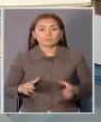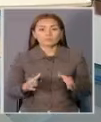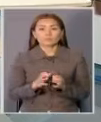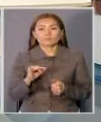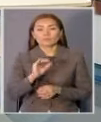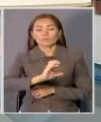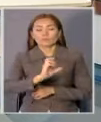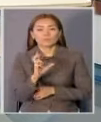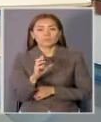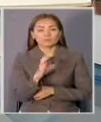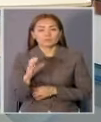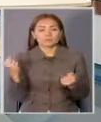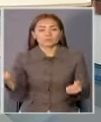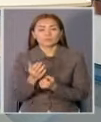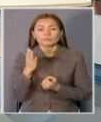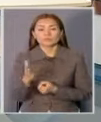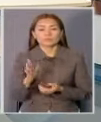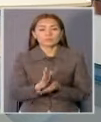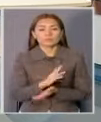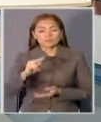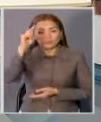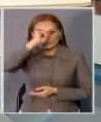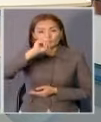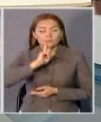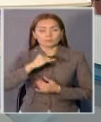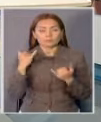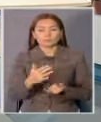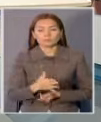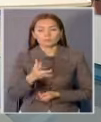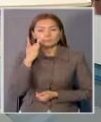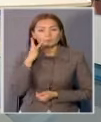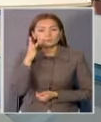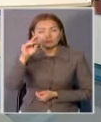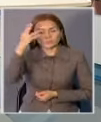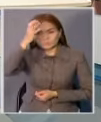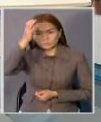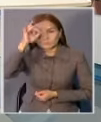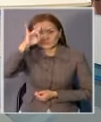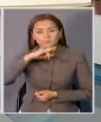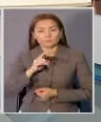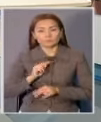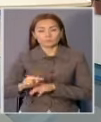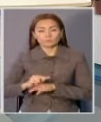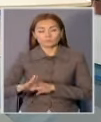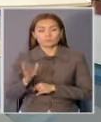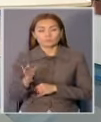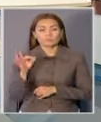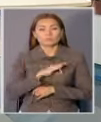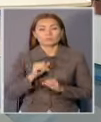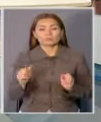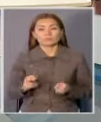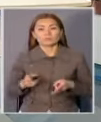Компания ABC Group оказывает содействие получению от русской молодежи образования за рубежом, давая казахстанским студентам шанс